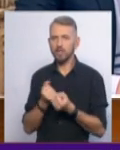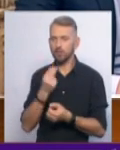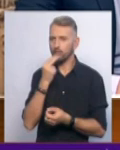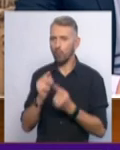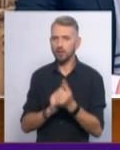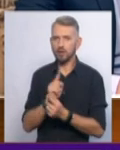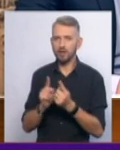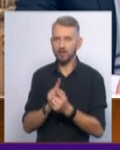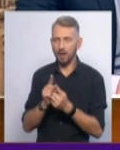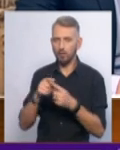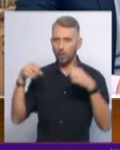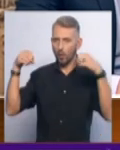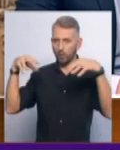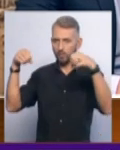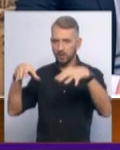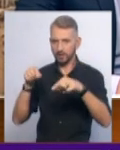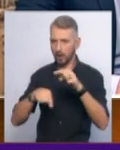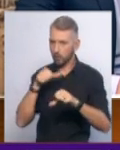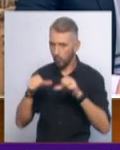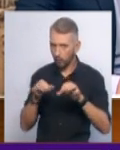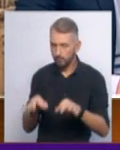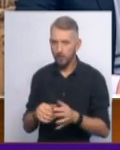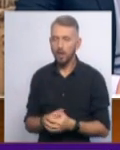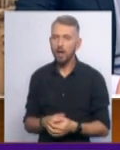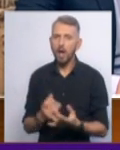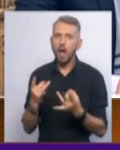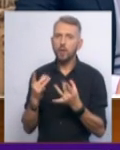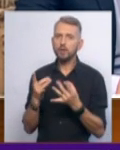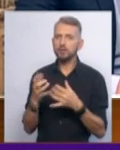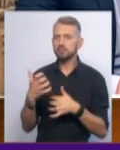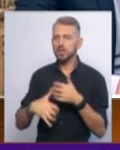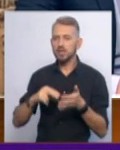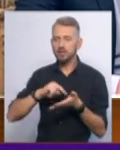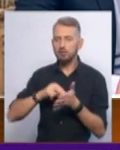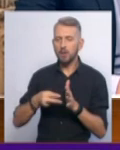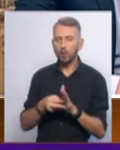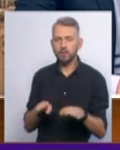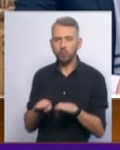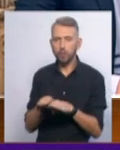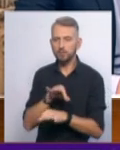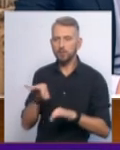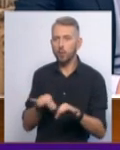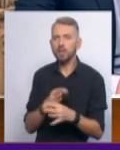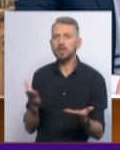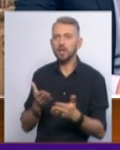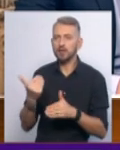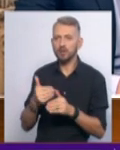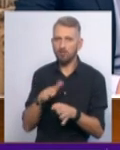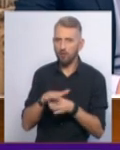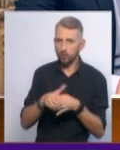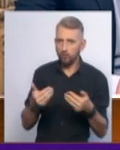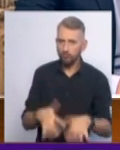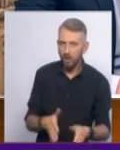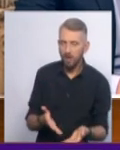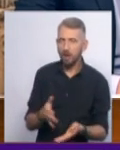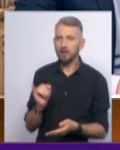модернізацію освітлення цього року. Розкажіть, серед запланованих подібних проєктів, які вже реалізовані,